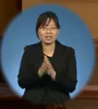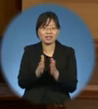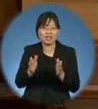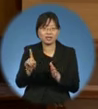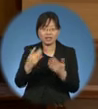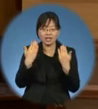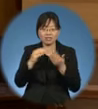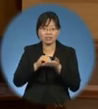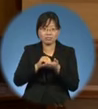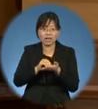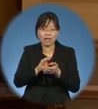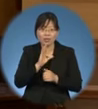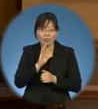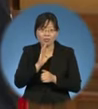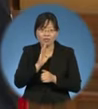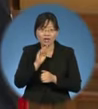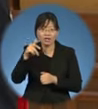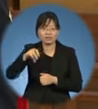학교로 그러면?